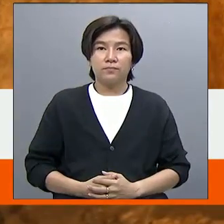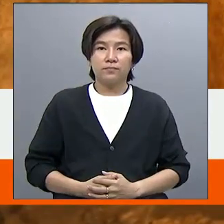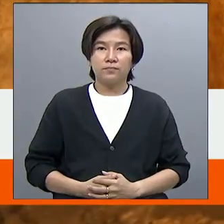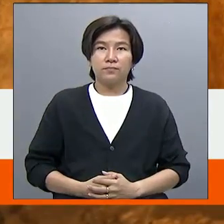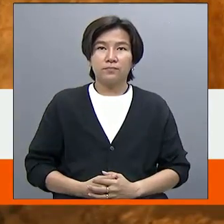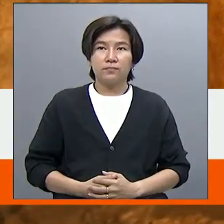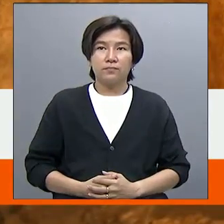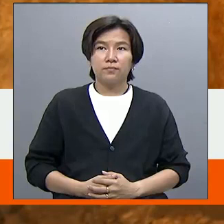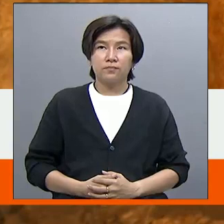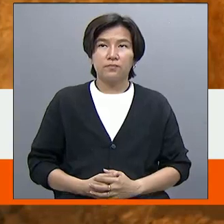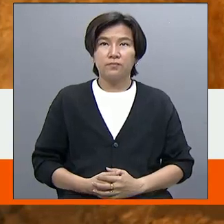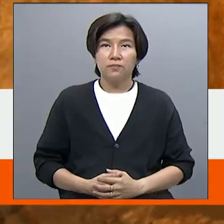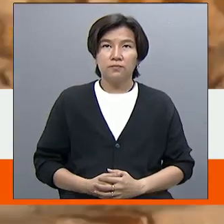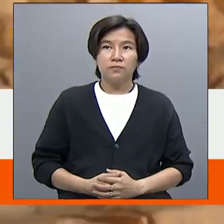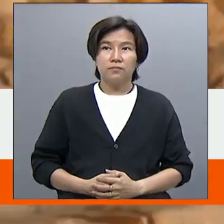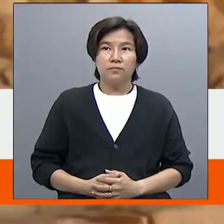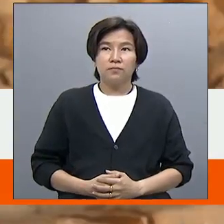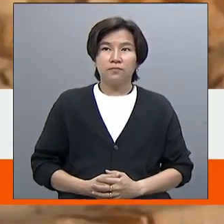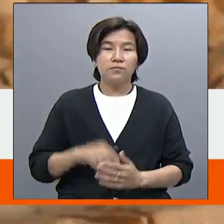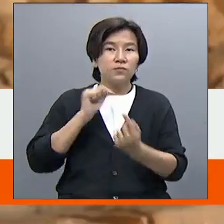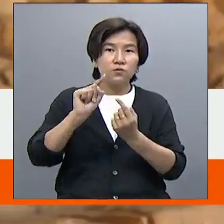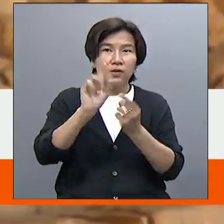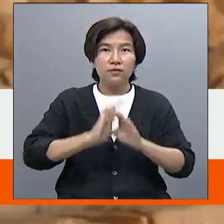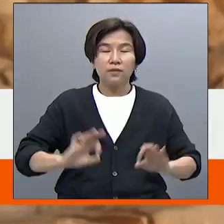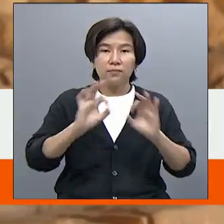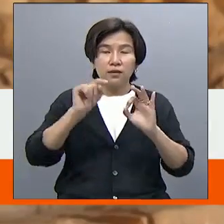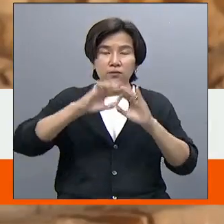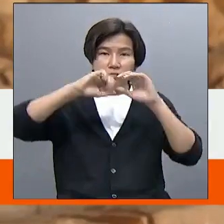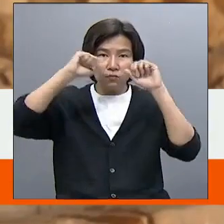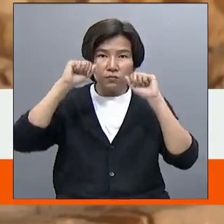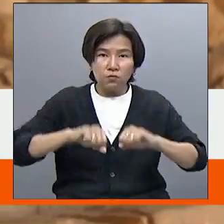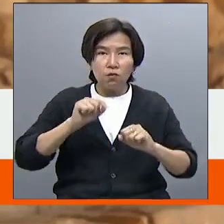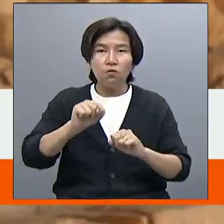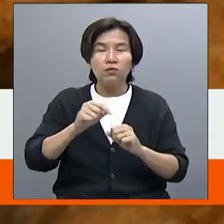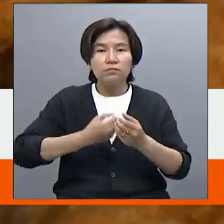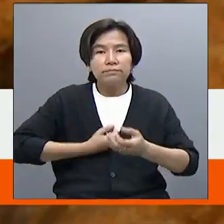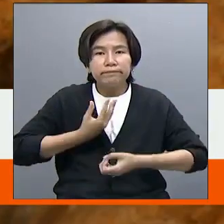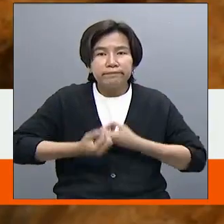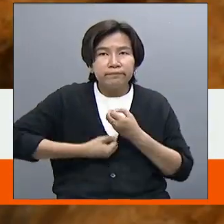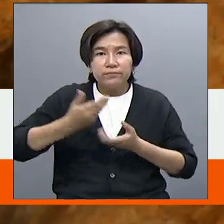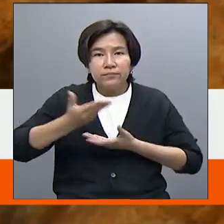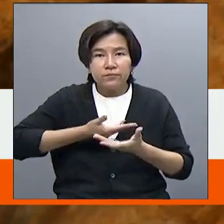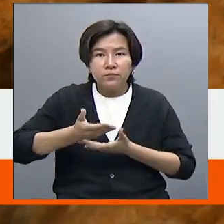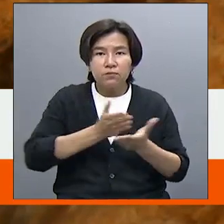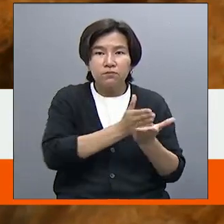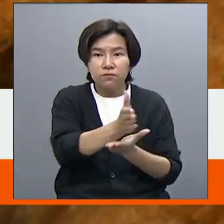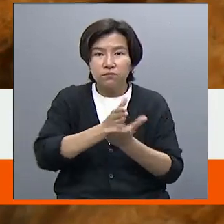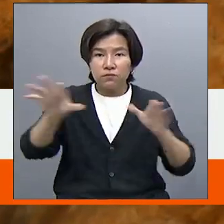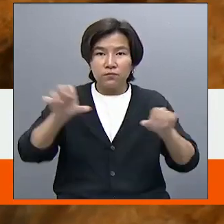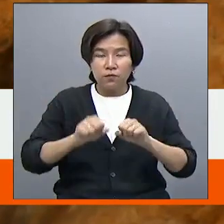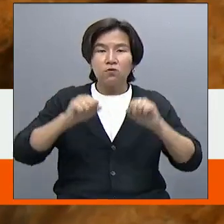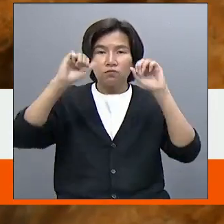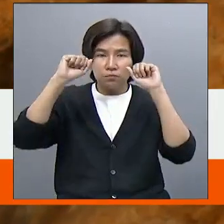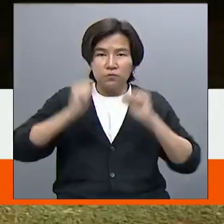เน้นว่า 1ความตกลงนั้นต้องเป็นที่พอใจของทั้งสองฝ่ายแล้วก็ต้องถูกระเบียบ